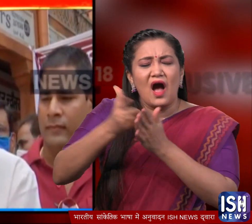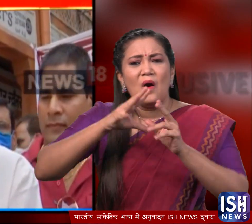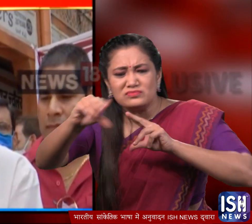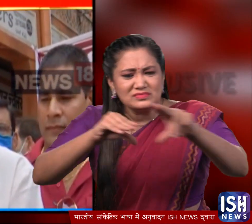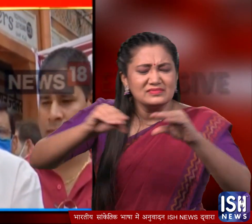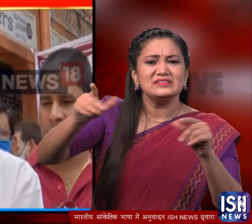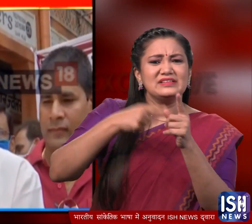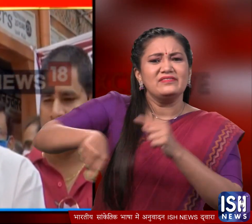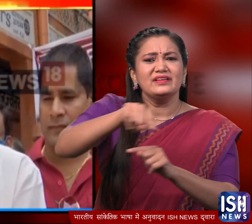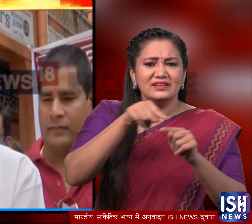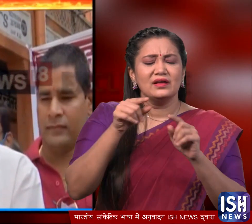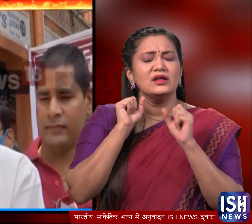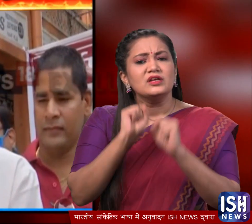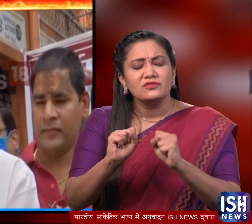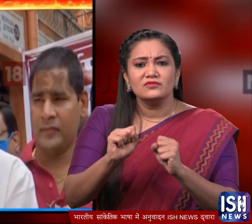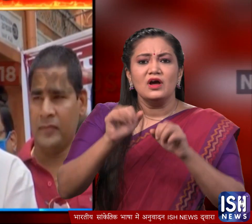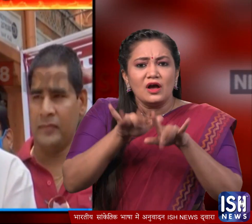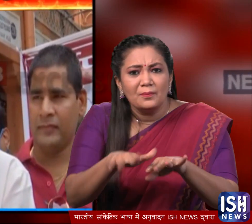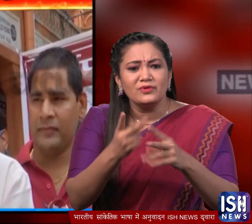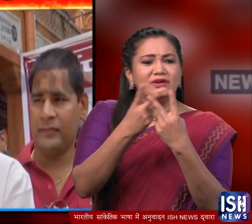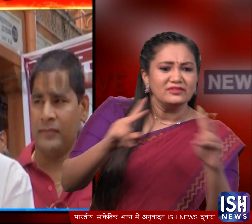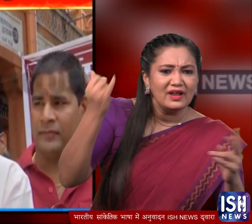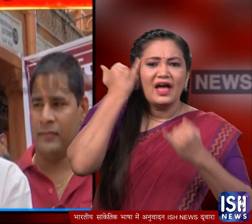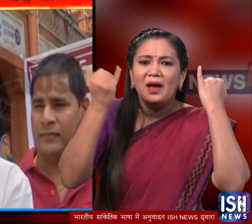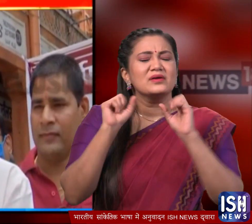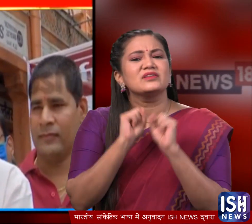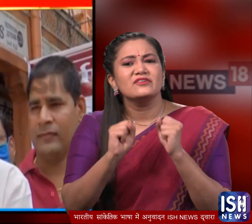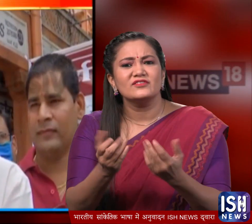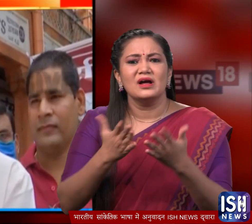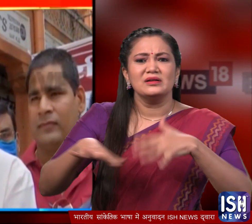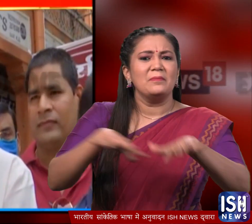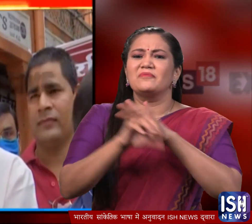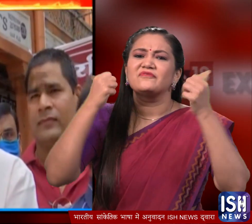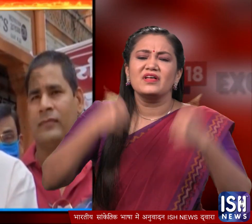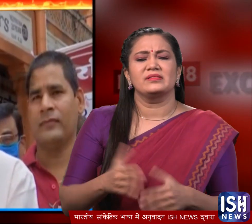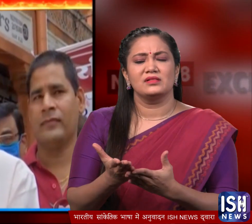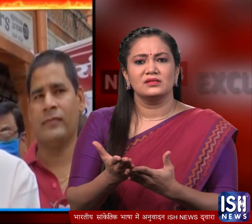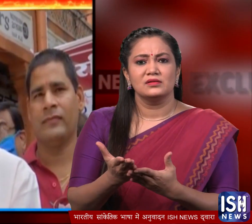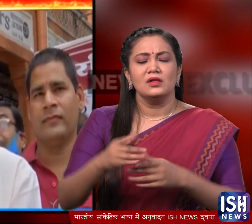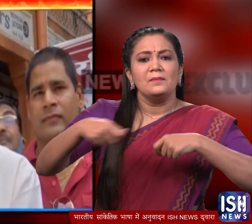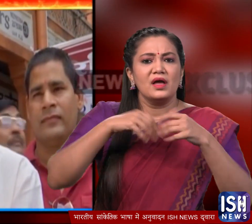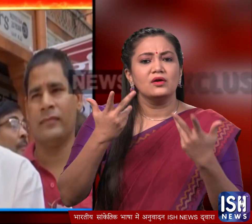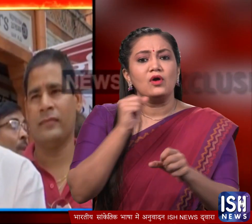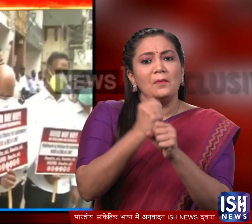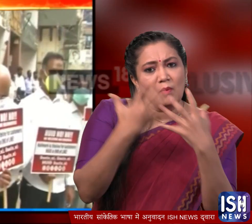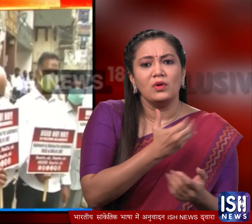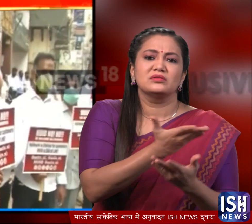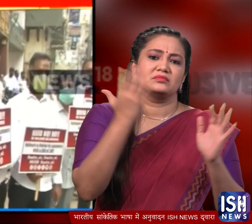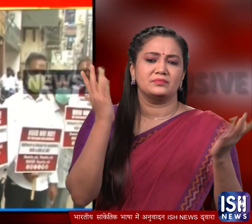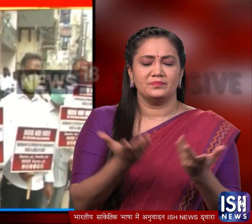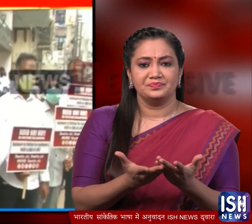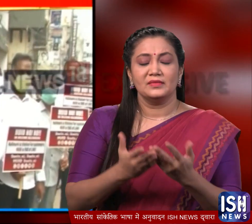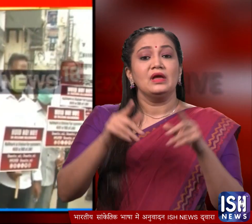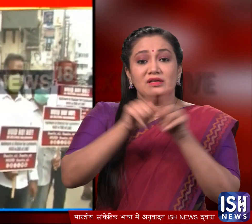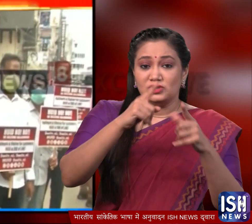जाती ढाणियों में काम करते हैं और उनके पास में कंप्यूटरीकरण और इस तरह की व्यवस्थाएं नहीं है जिस तरह की सरकार चाहती है। जयपुर के